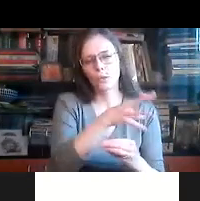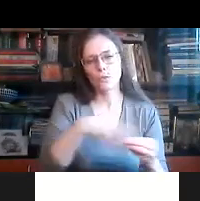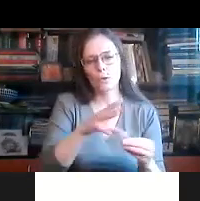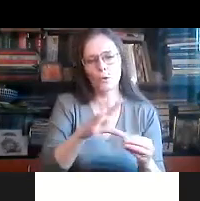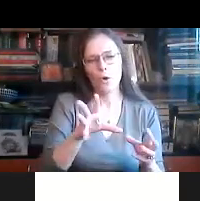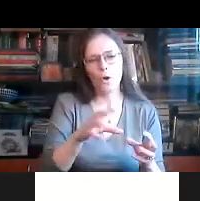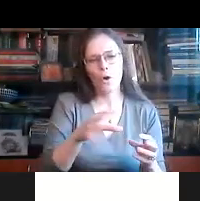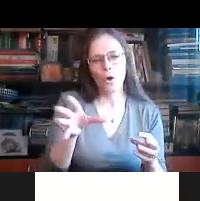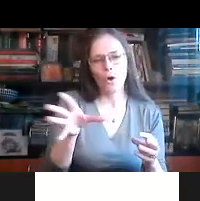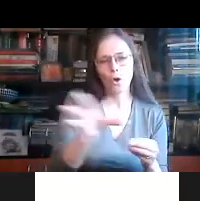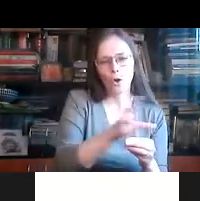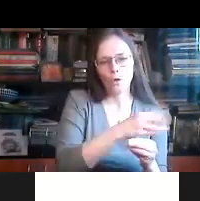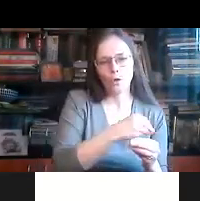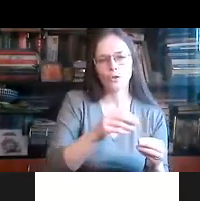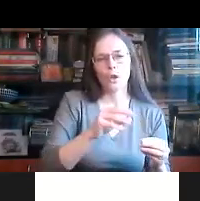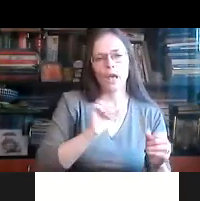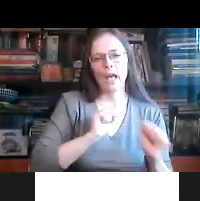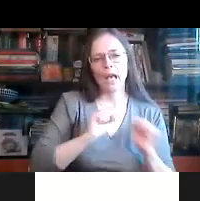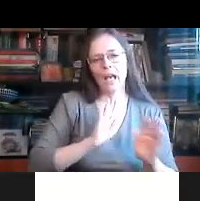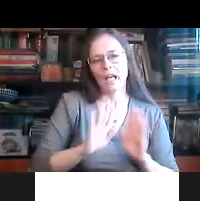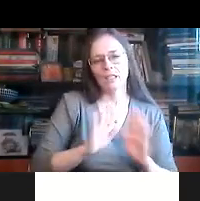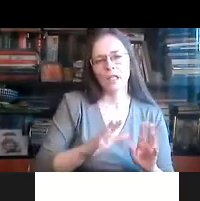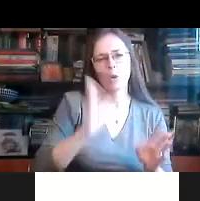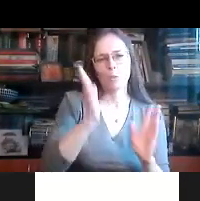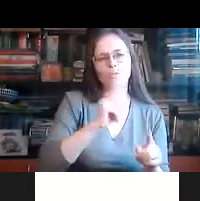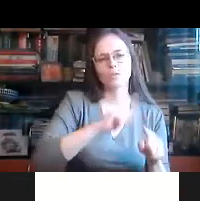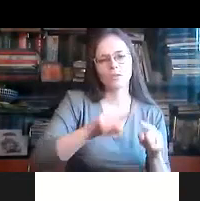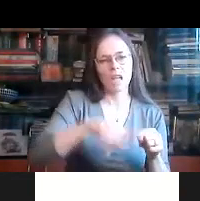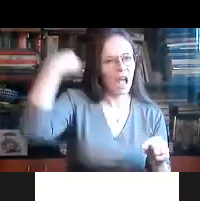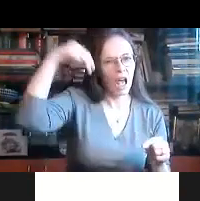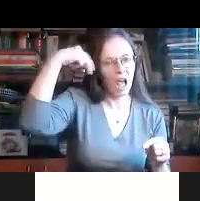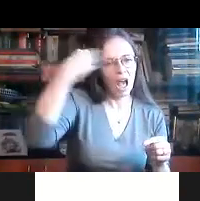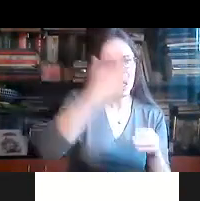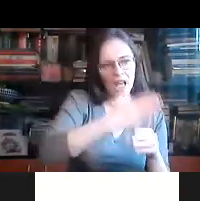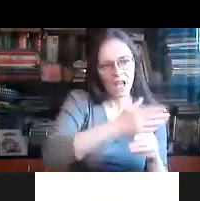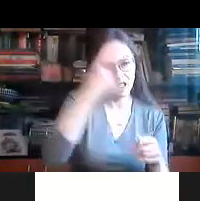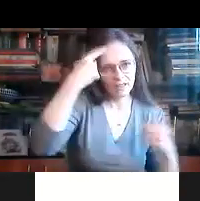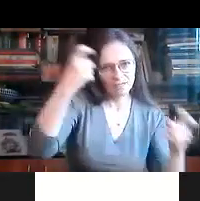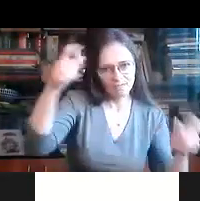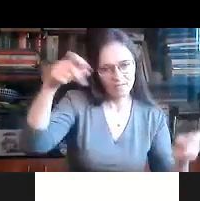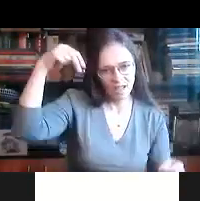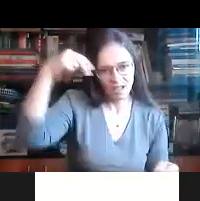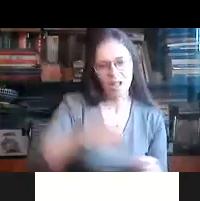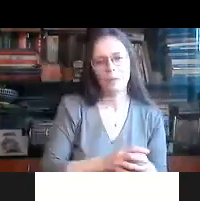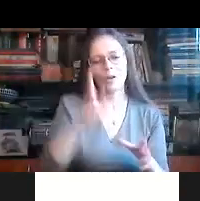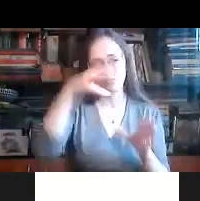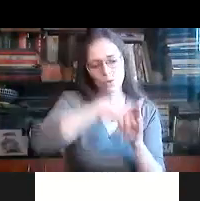в основном короткие продукции, которые будут, возможно, снимать в закрытых помещениях, то есть в